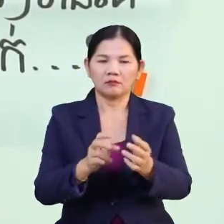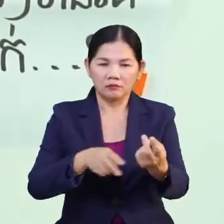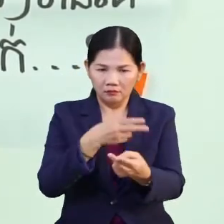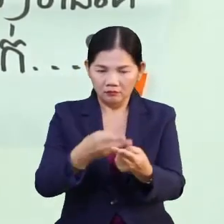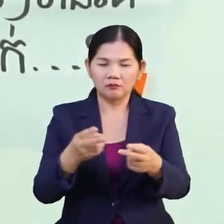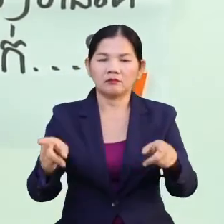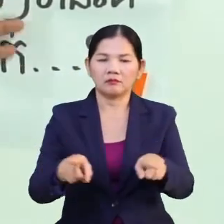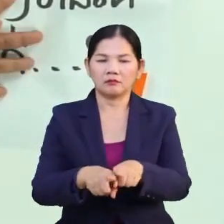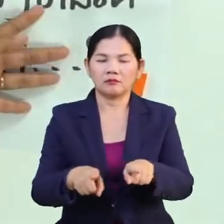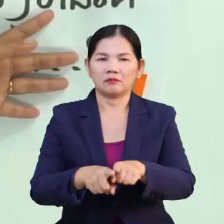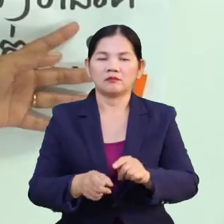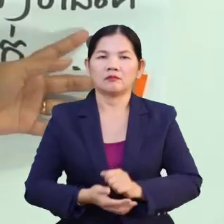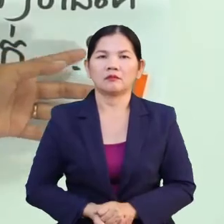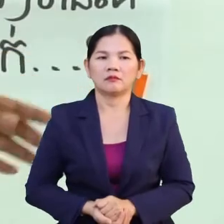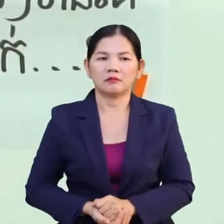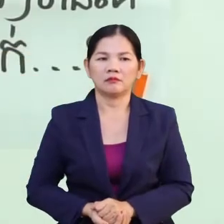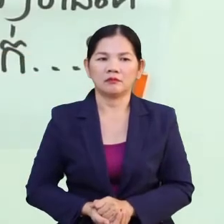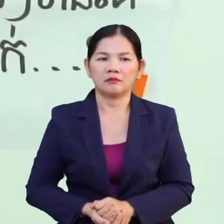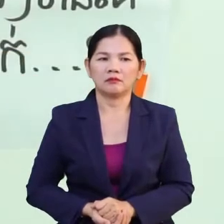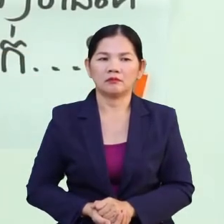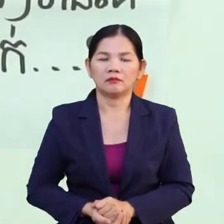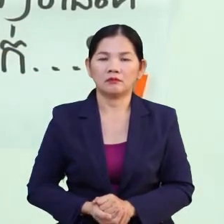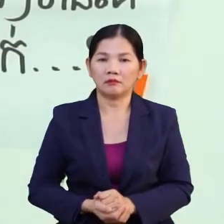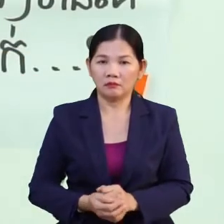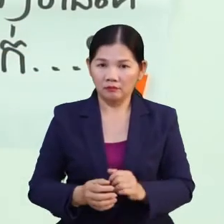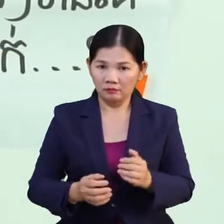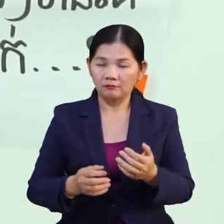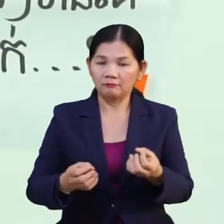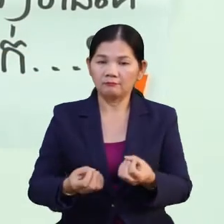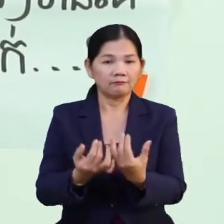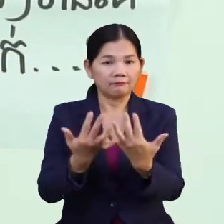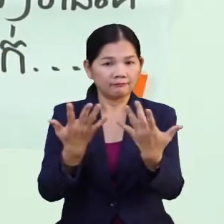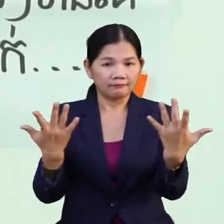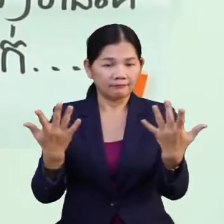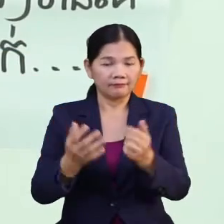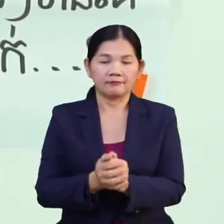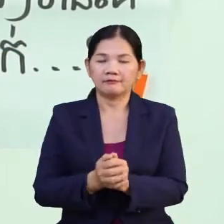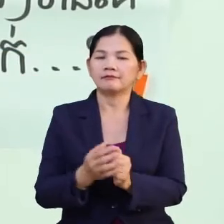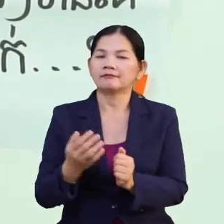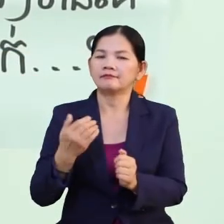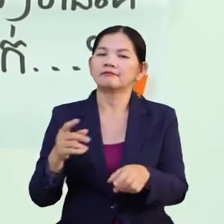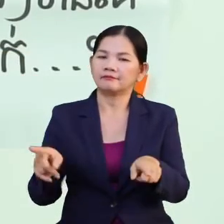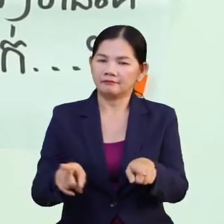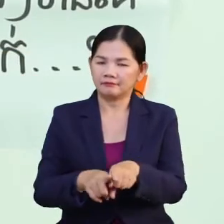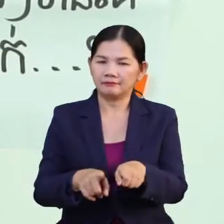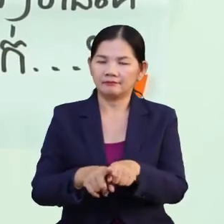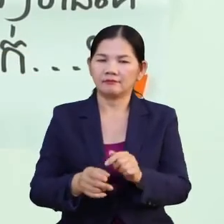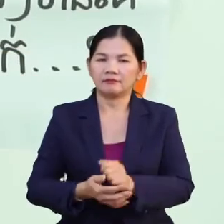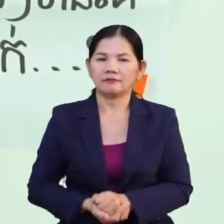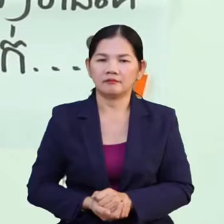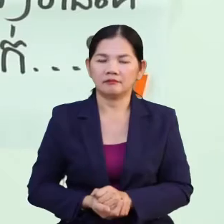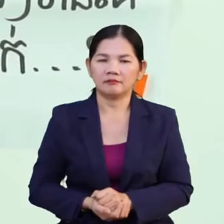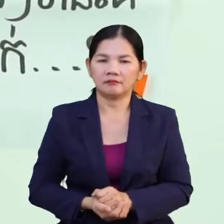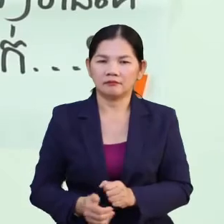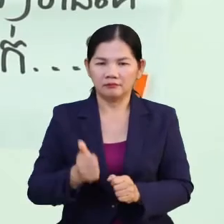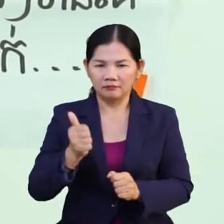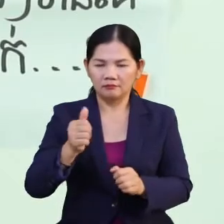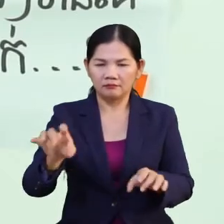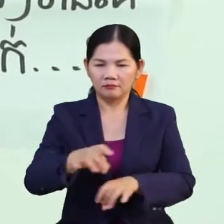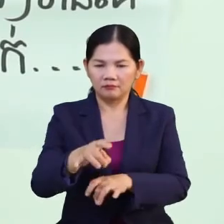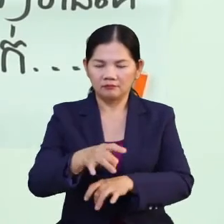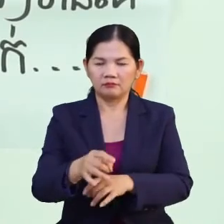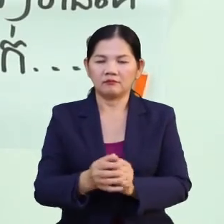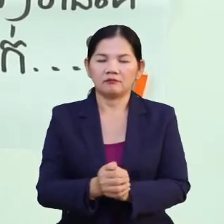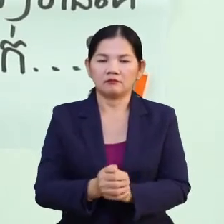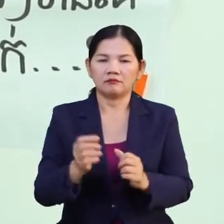ត់កូនគឺក៏មានអីលឹះនឹងទៀតទេចាដូចគ្នាដែរណាកូនណាចាអំពើល្អដែលយើង